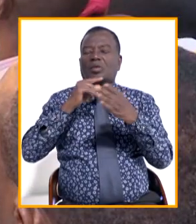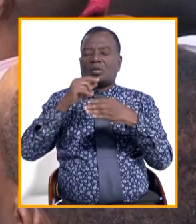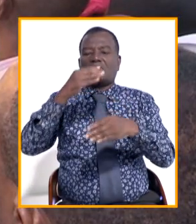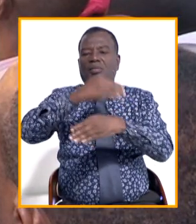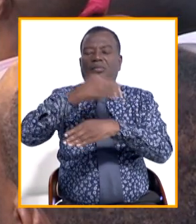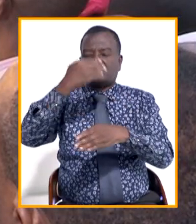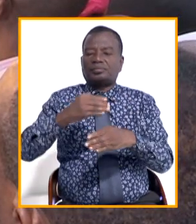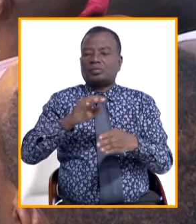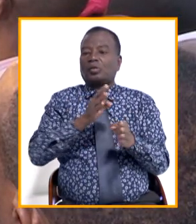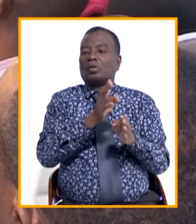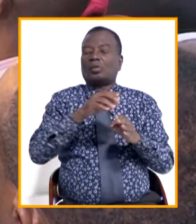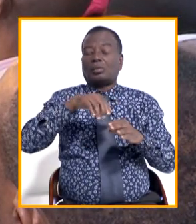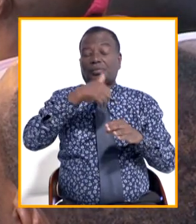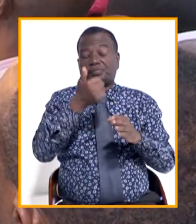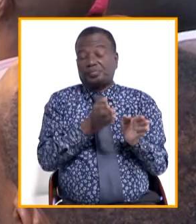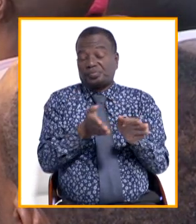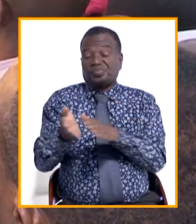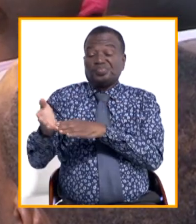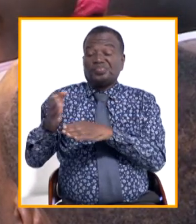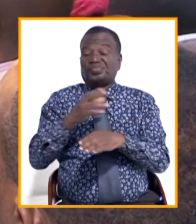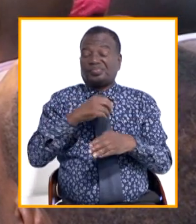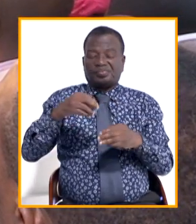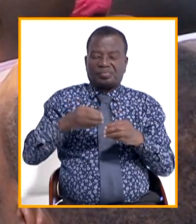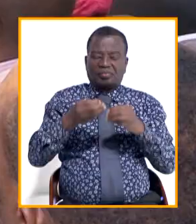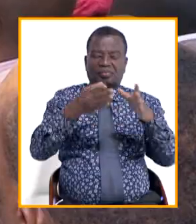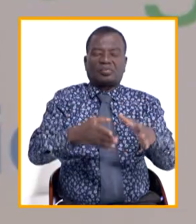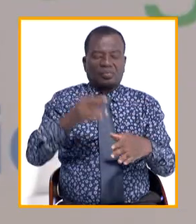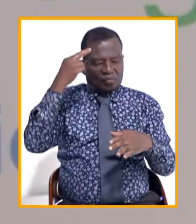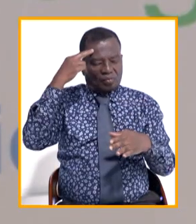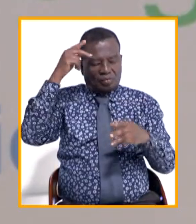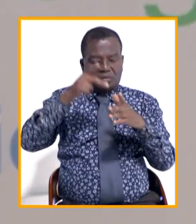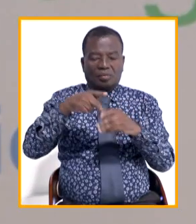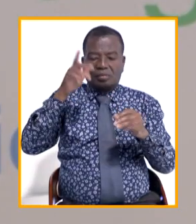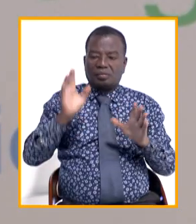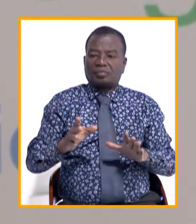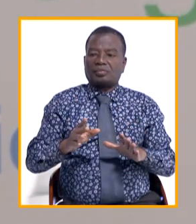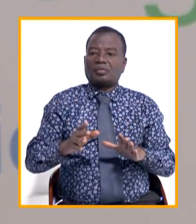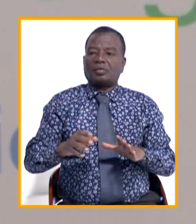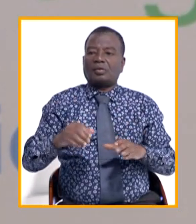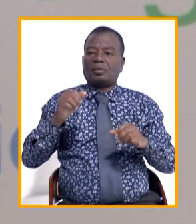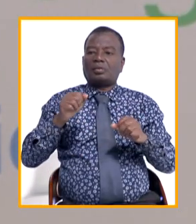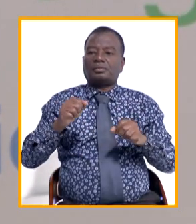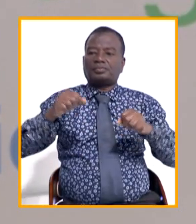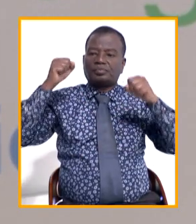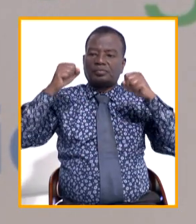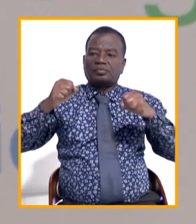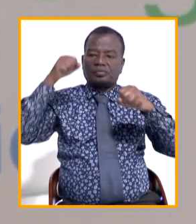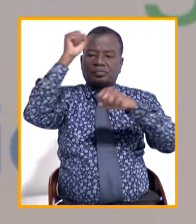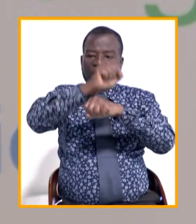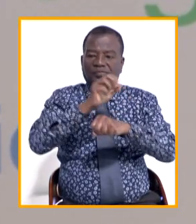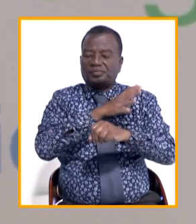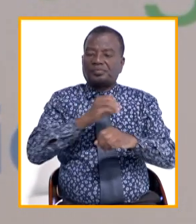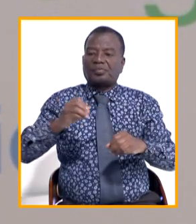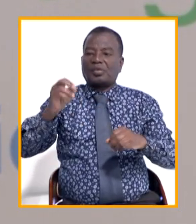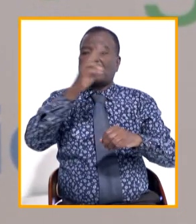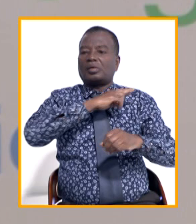D'autres pistes de solutions ont été soumises à la réflexion des participants. Le champion de l'Union africaine pour la nutrition, le